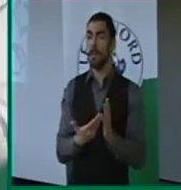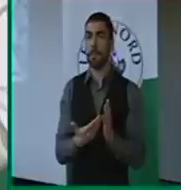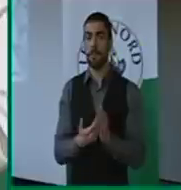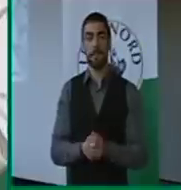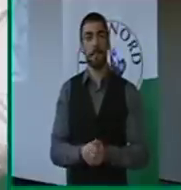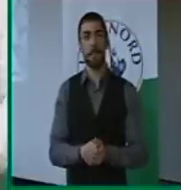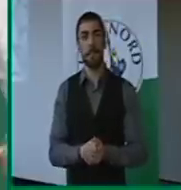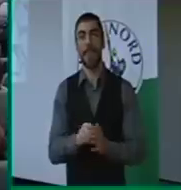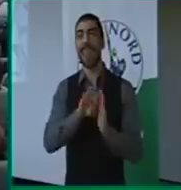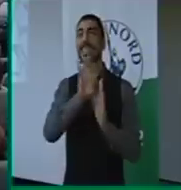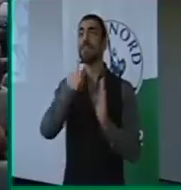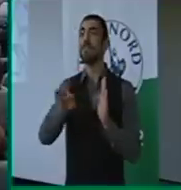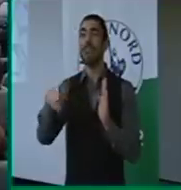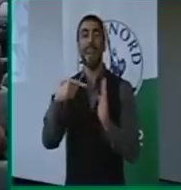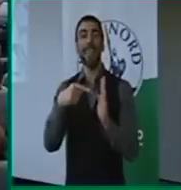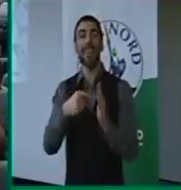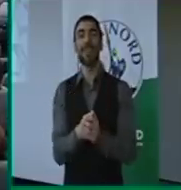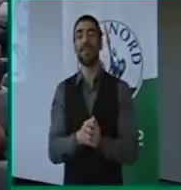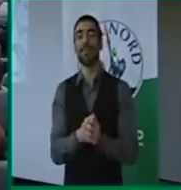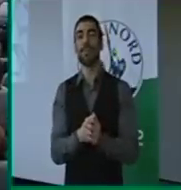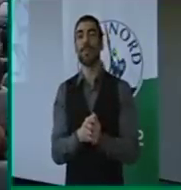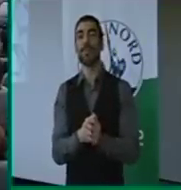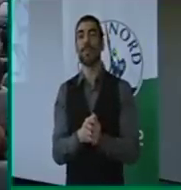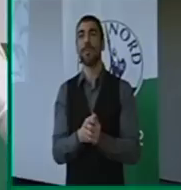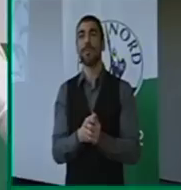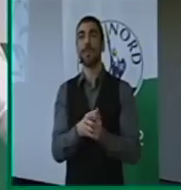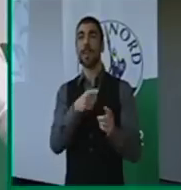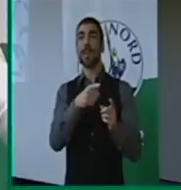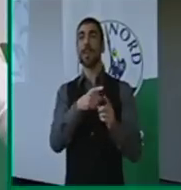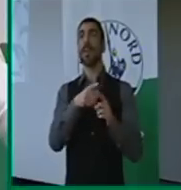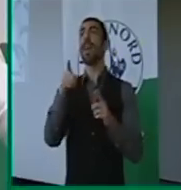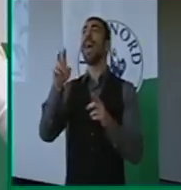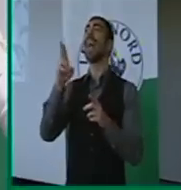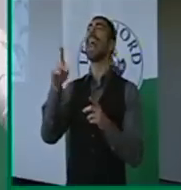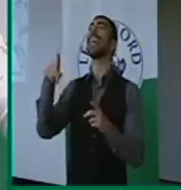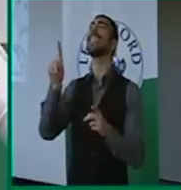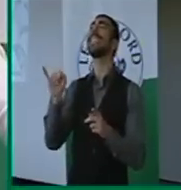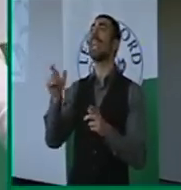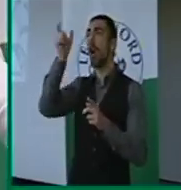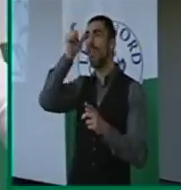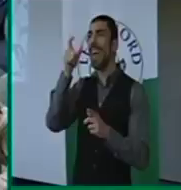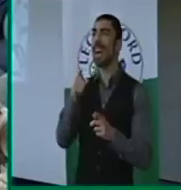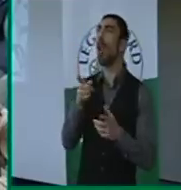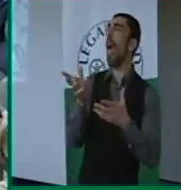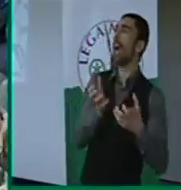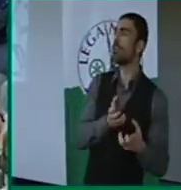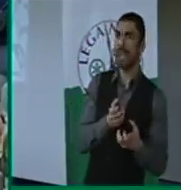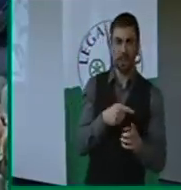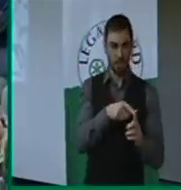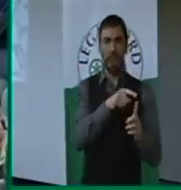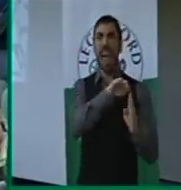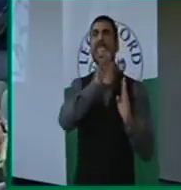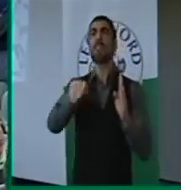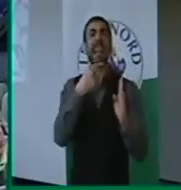Veramente lo spread ha accettato positivamente il governo Renzi Chi è lo spread dove